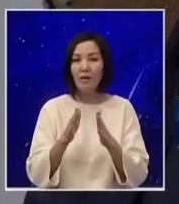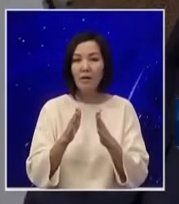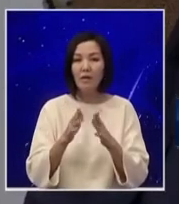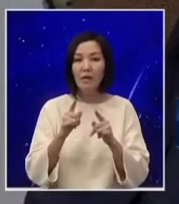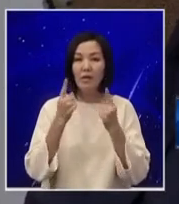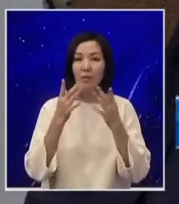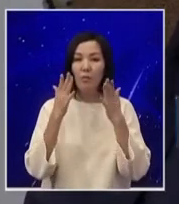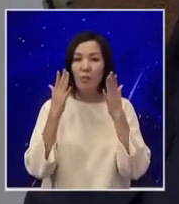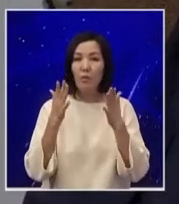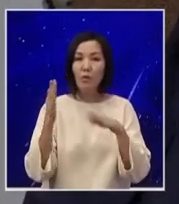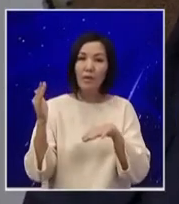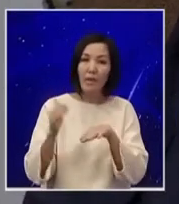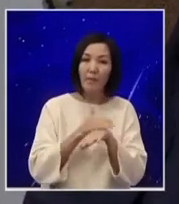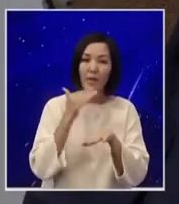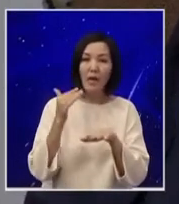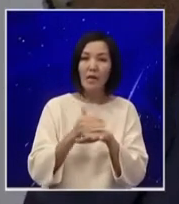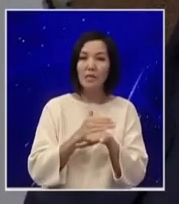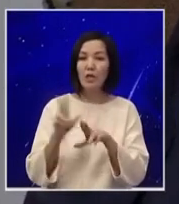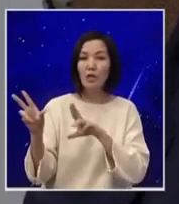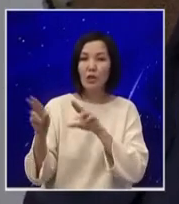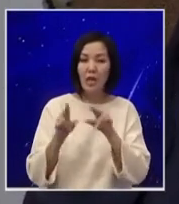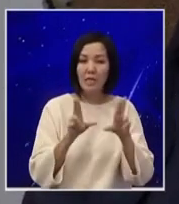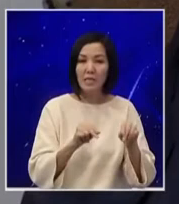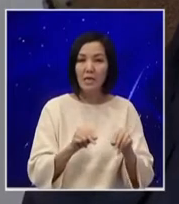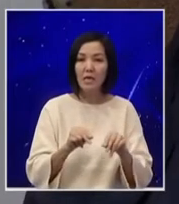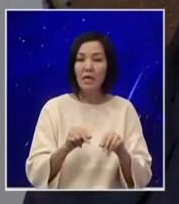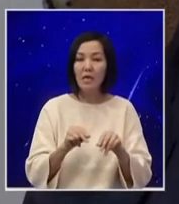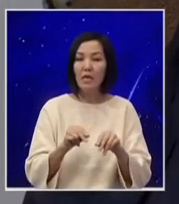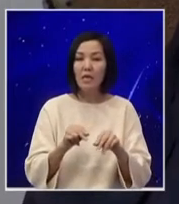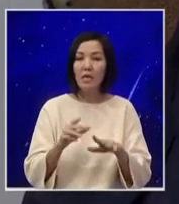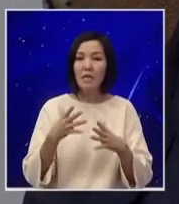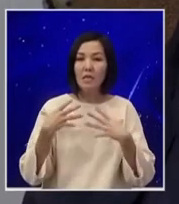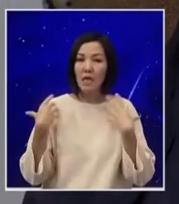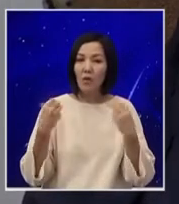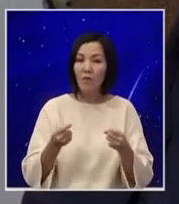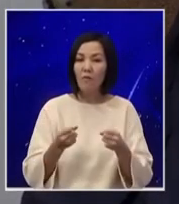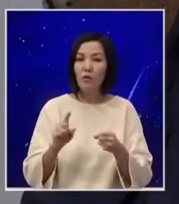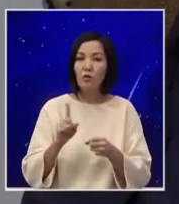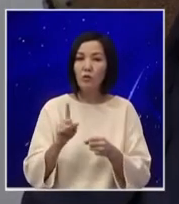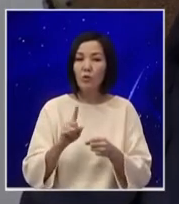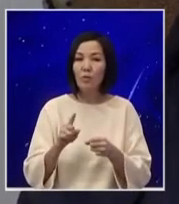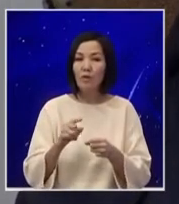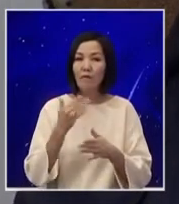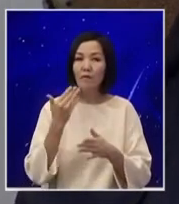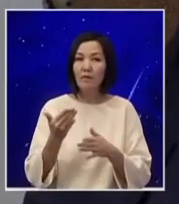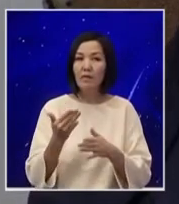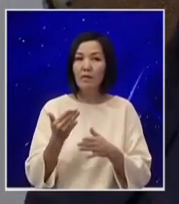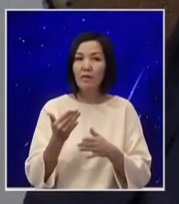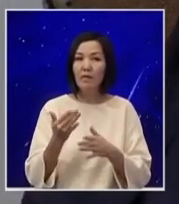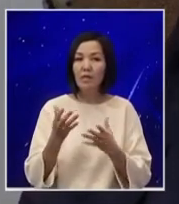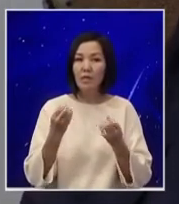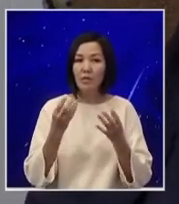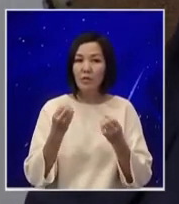бог добра счастье благополучия и чтобы еще